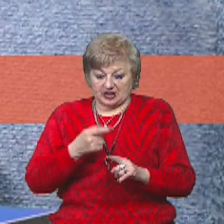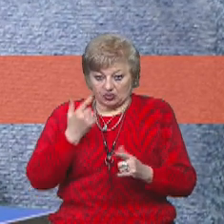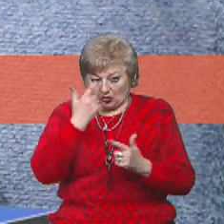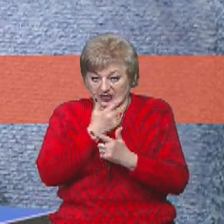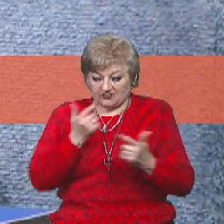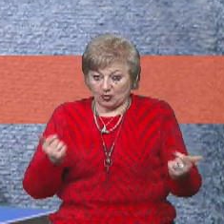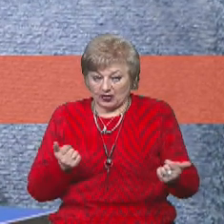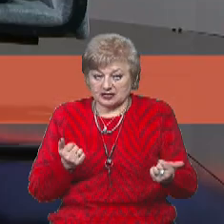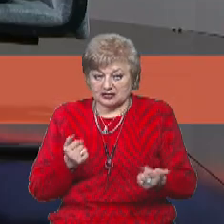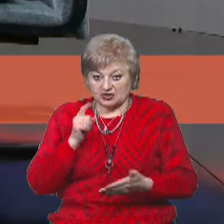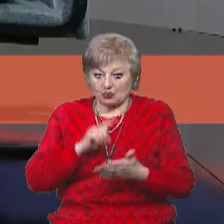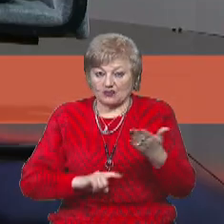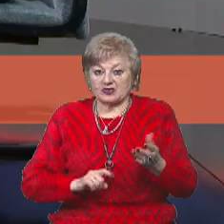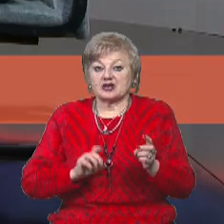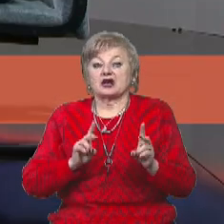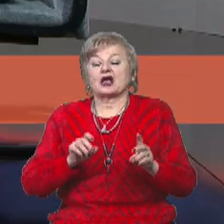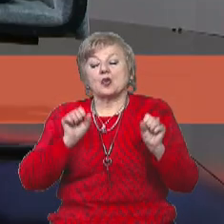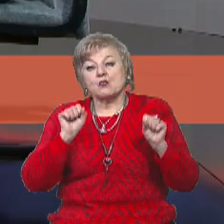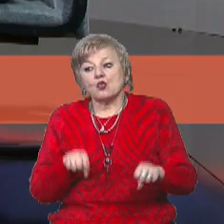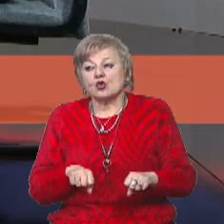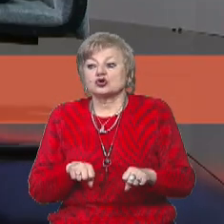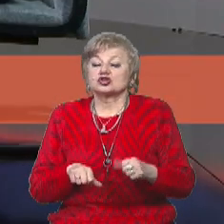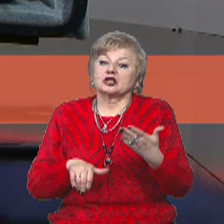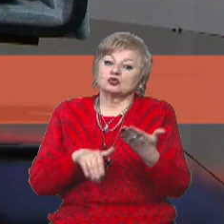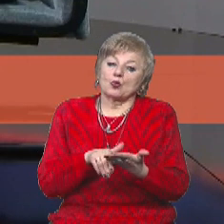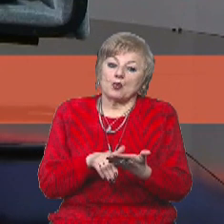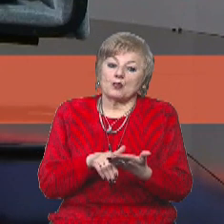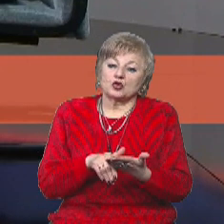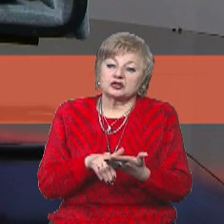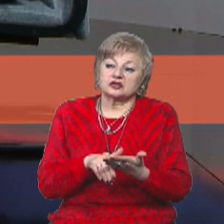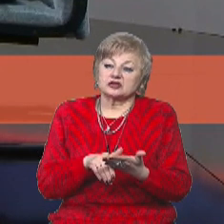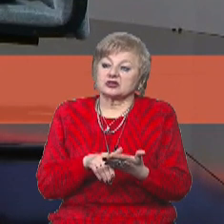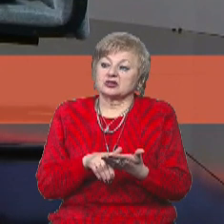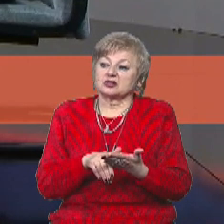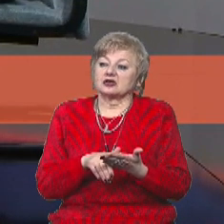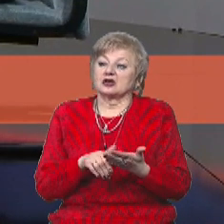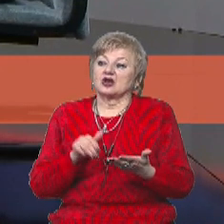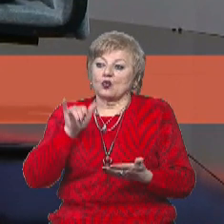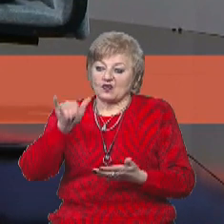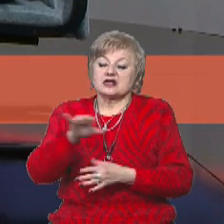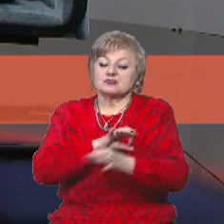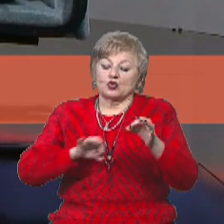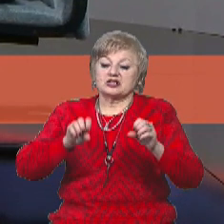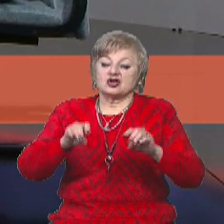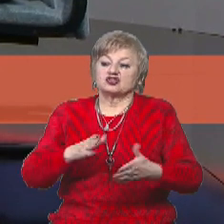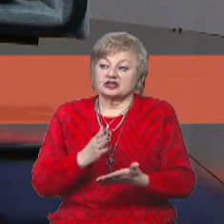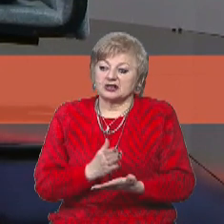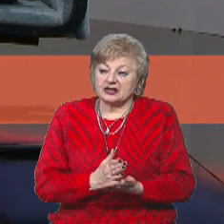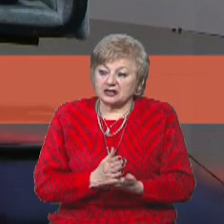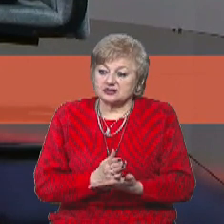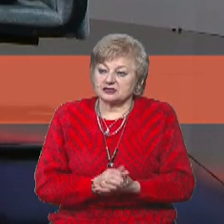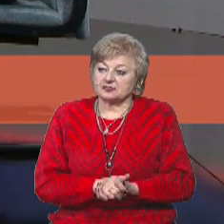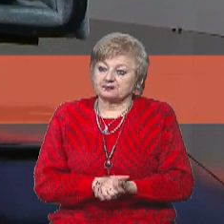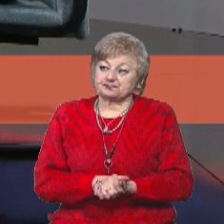довіряли. І у якийсь спосіб це може допомогти все-таки цьому проєкту рішення, яке вже є і пораховано, відбутися,